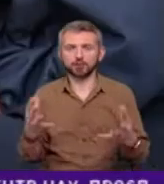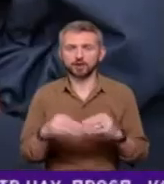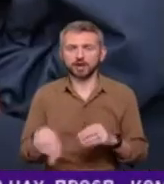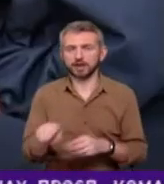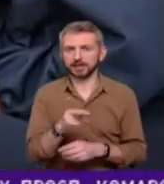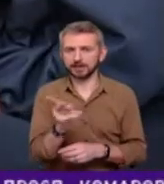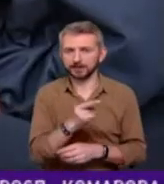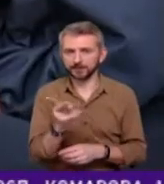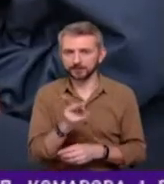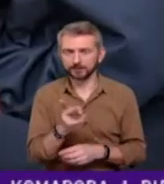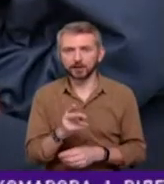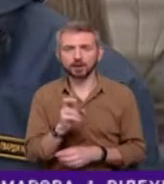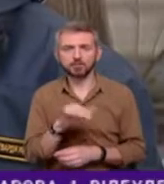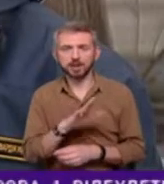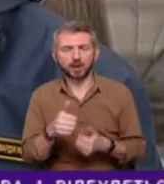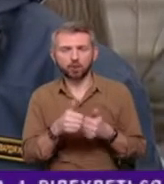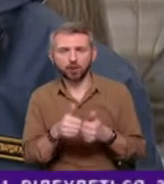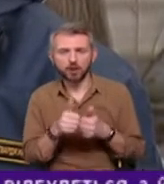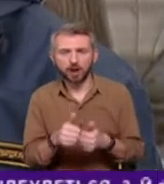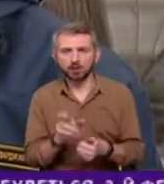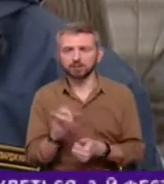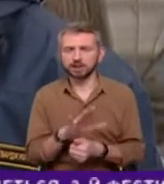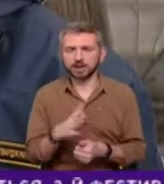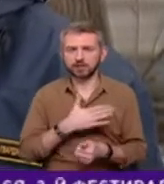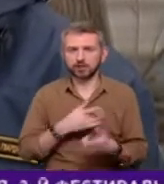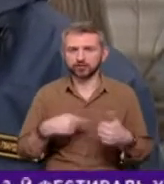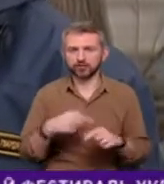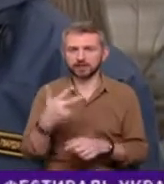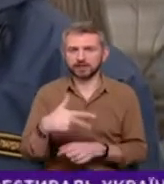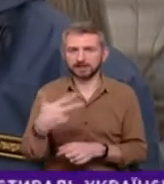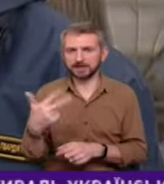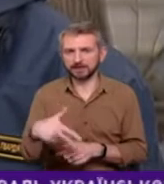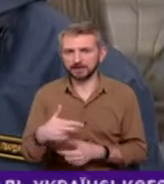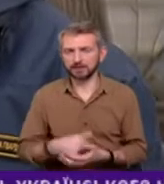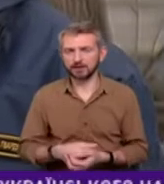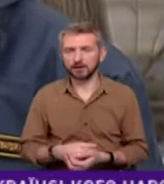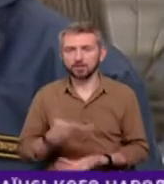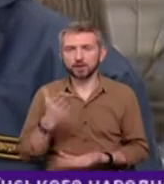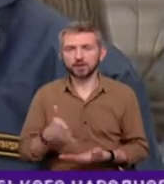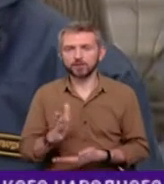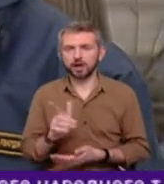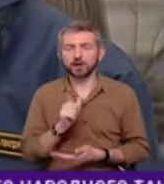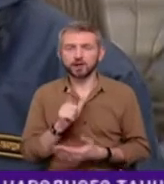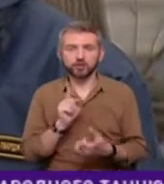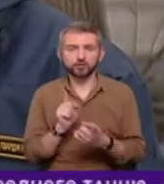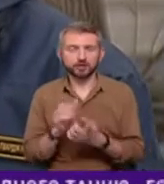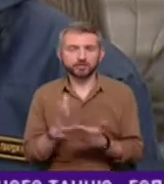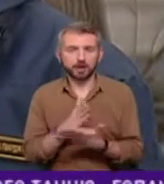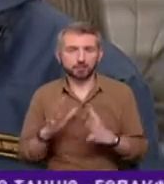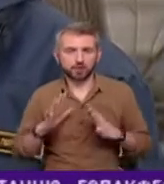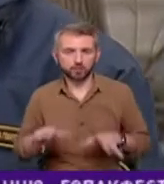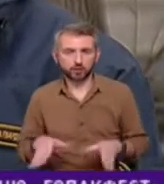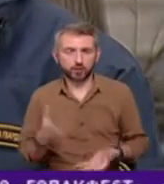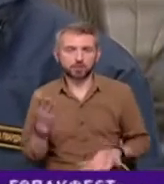їх. Якби саме не колеги, якби не наша частина 30-30, можливо, в нашій зустрічі взагалі не було.